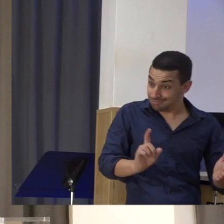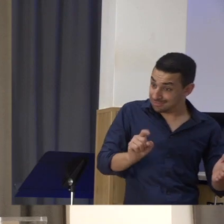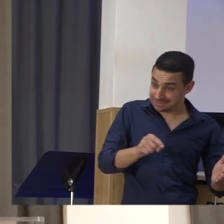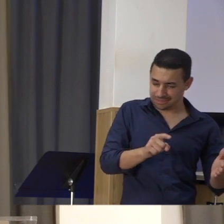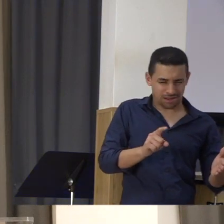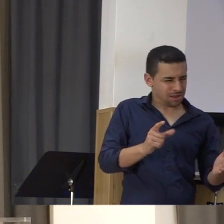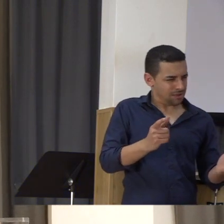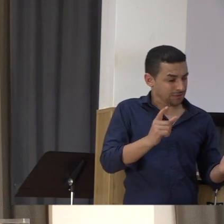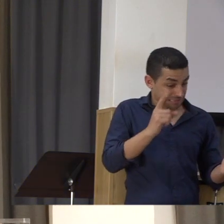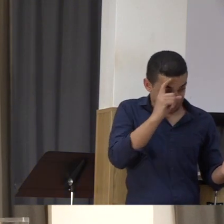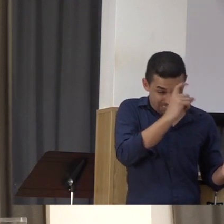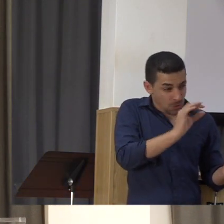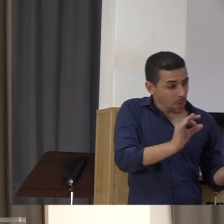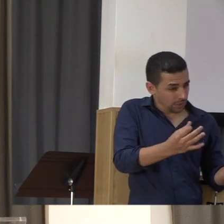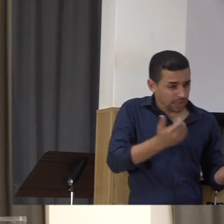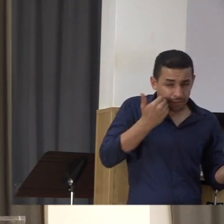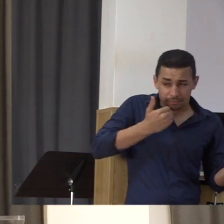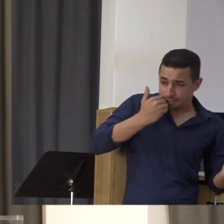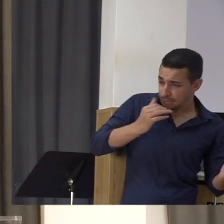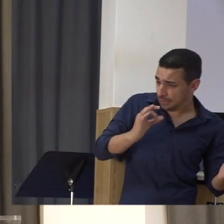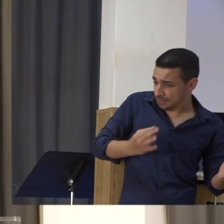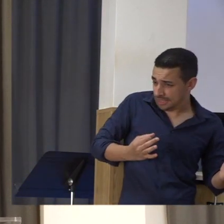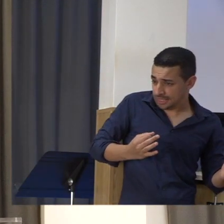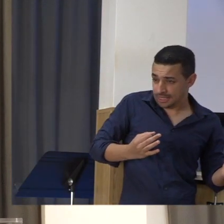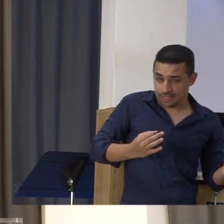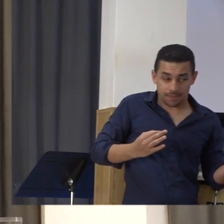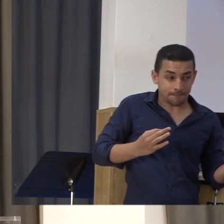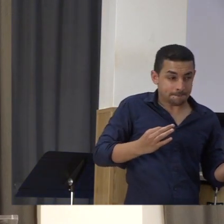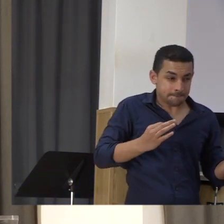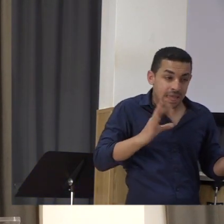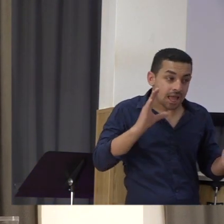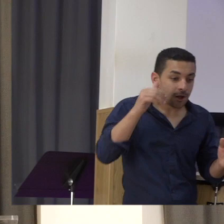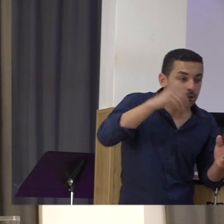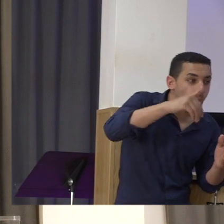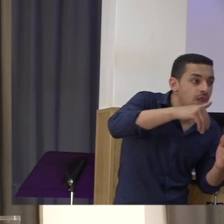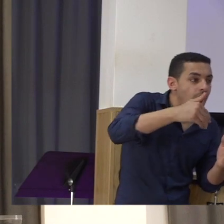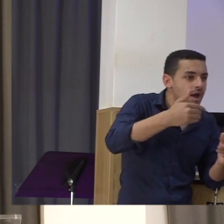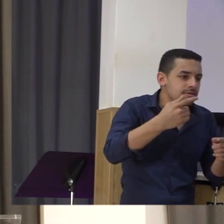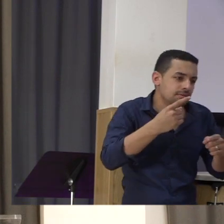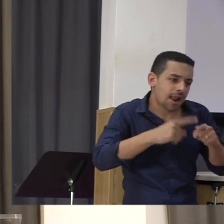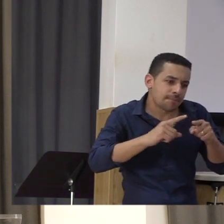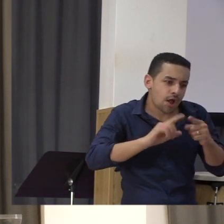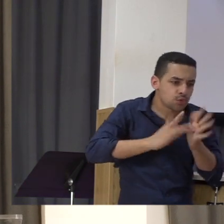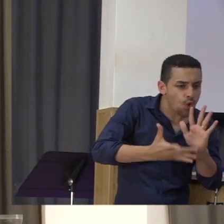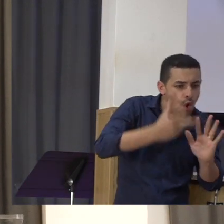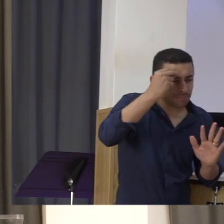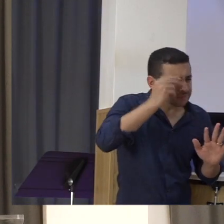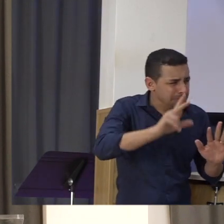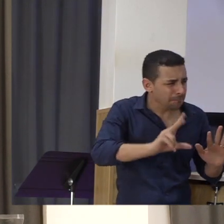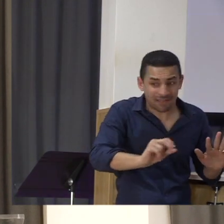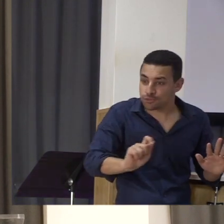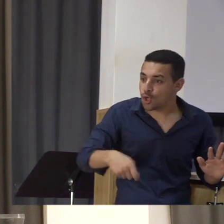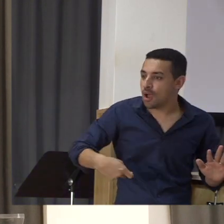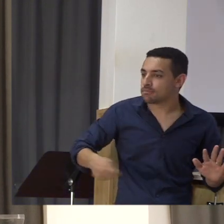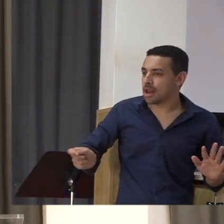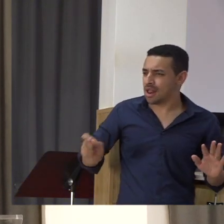situation difficile, pénible. Tu ne saisis pas tous les contours, c'est tout à fait normal.